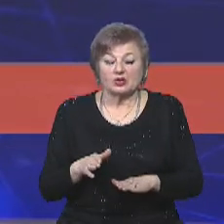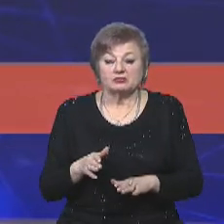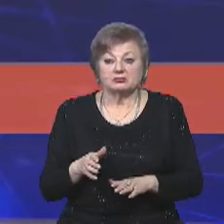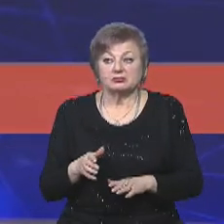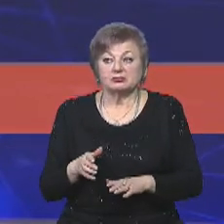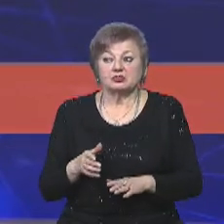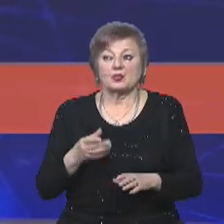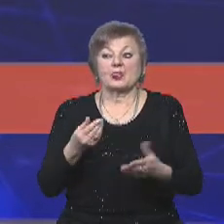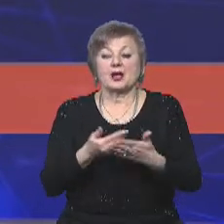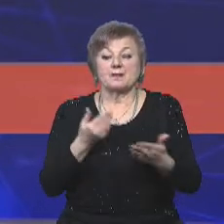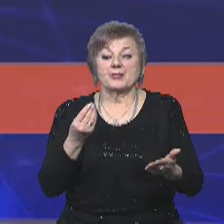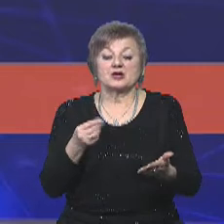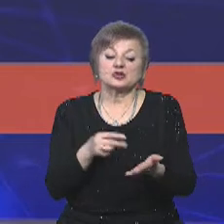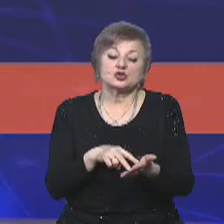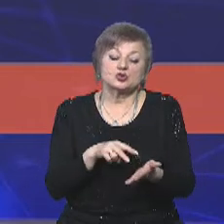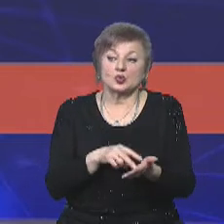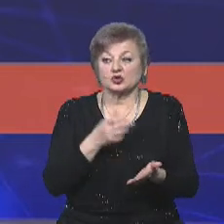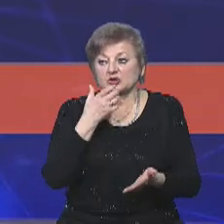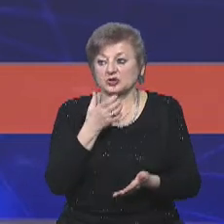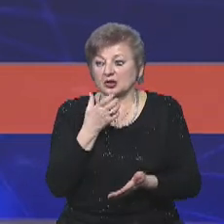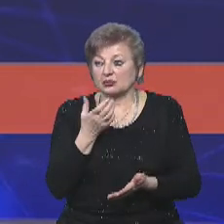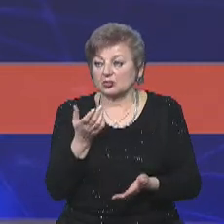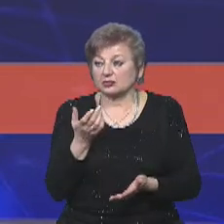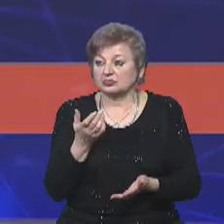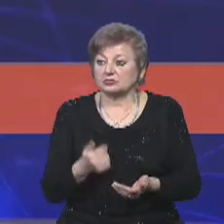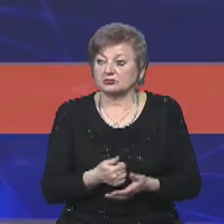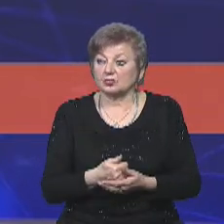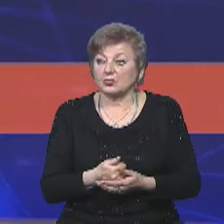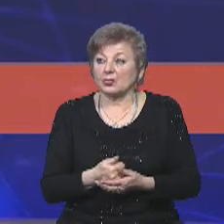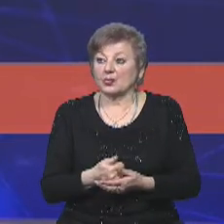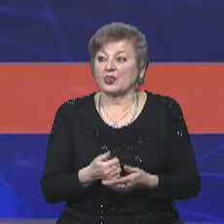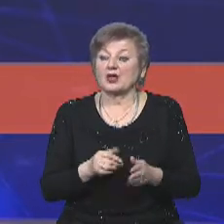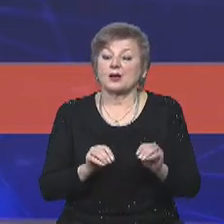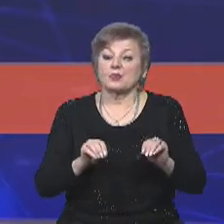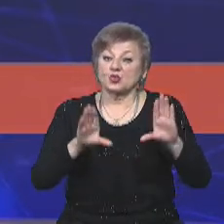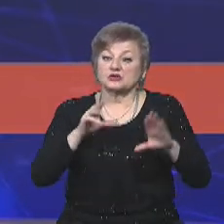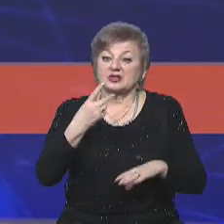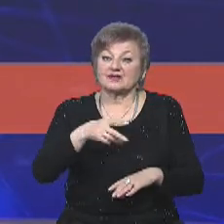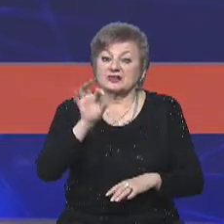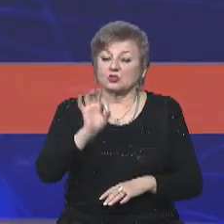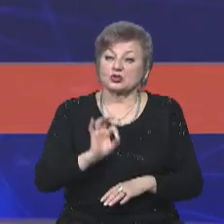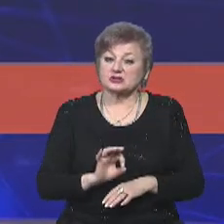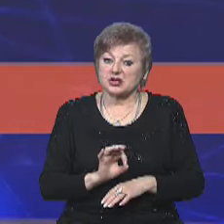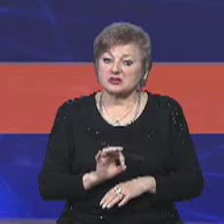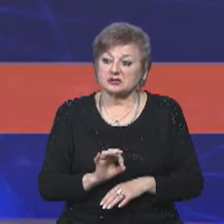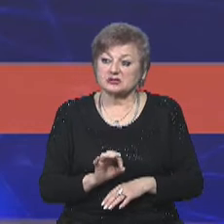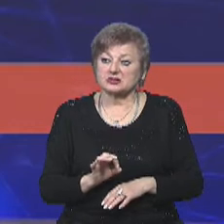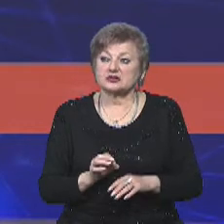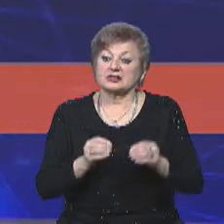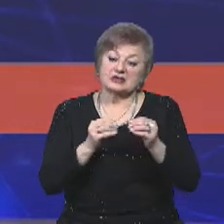В себестоимости тепла 85% составляет газ. То есть рост на 20% примерно даст